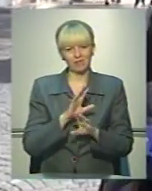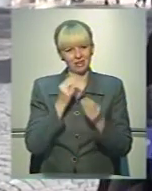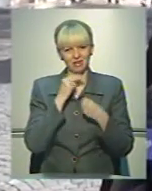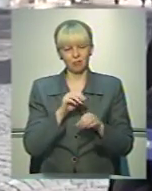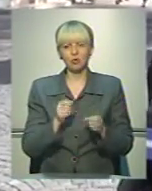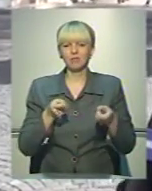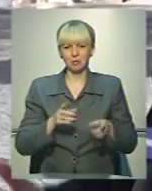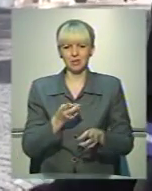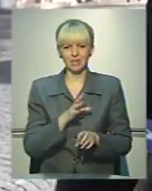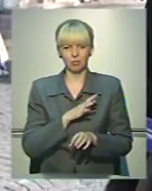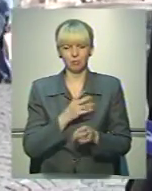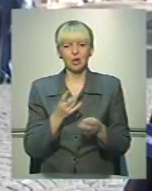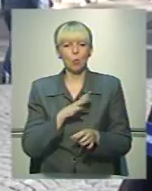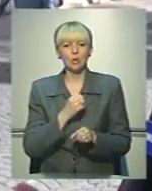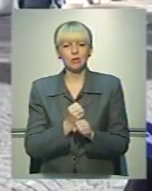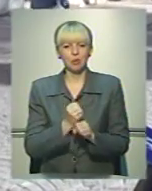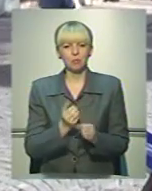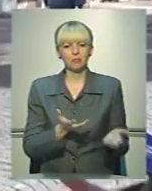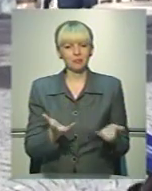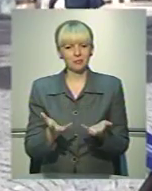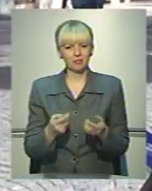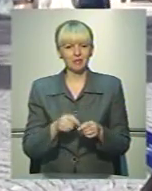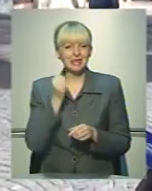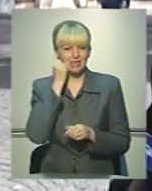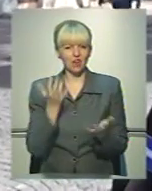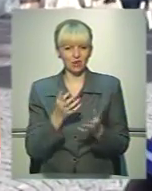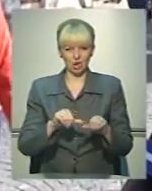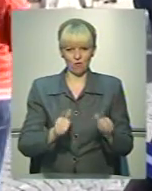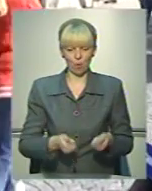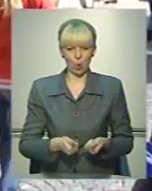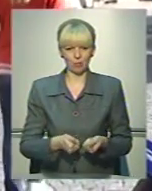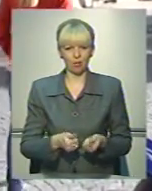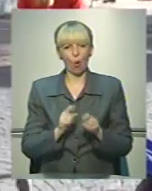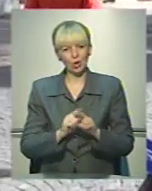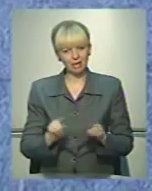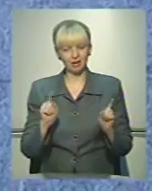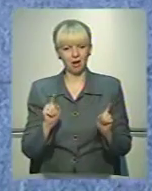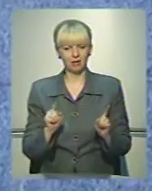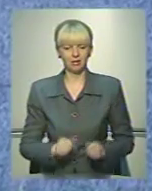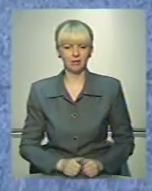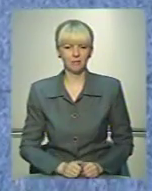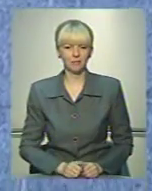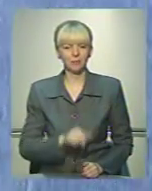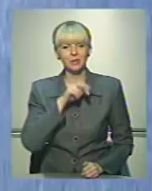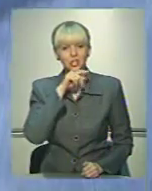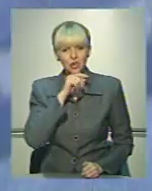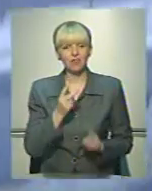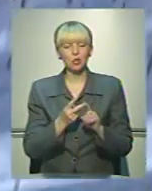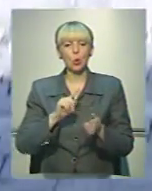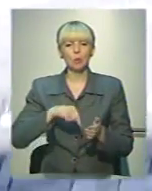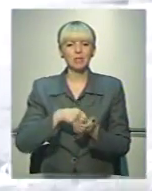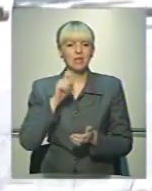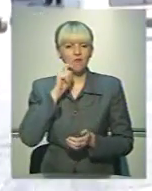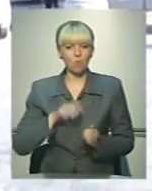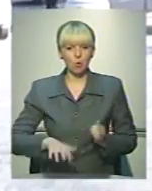Можливо, справді це було треба було зробити в якійсь такій старовинній формі, оригінальній. Чернівці – друге місто